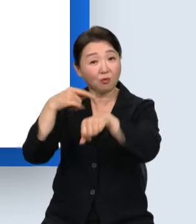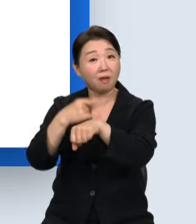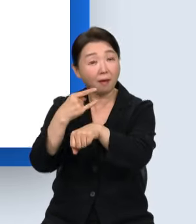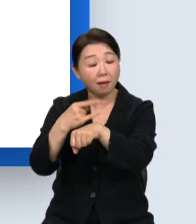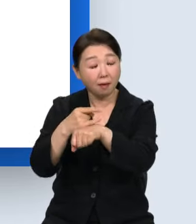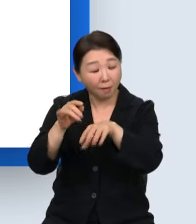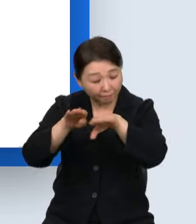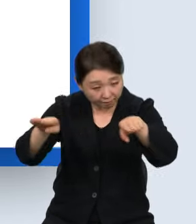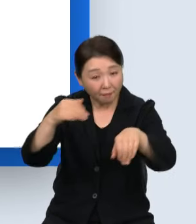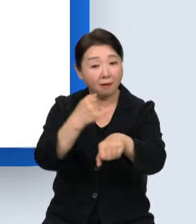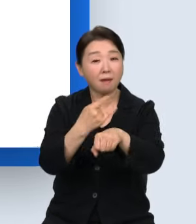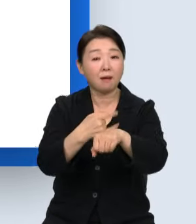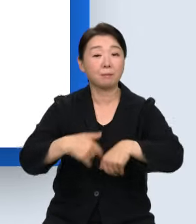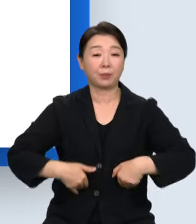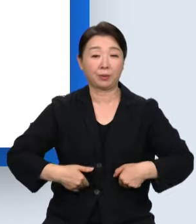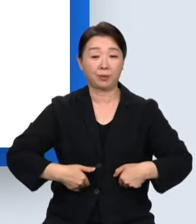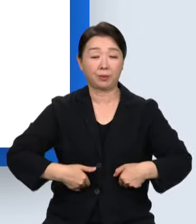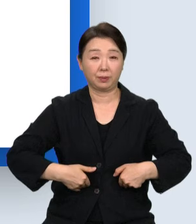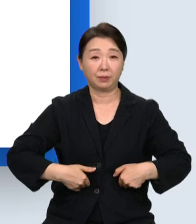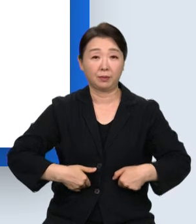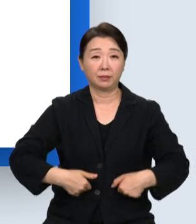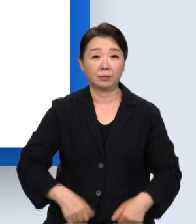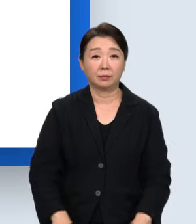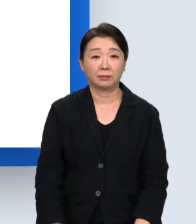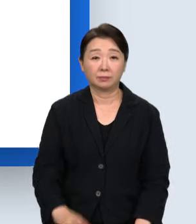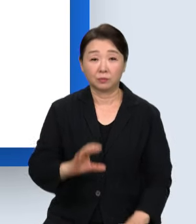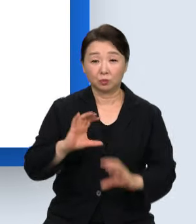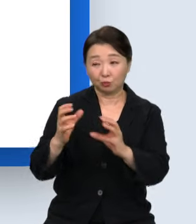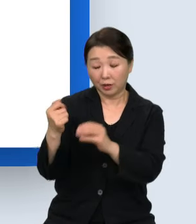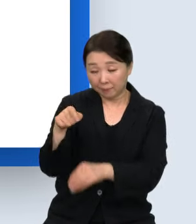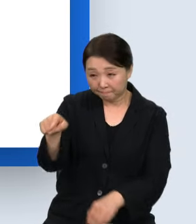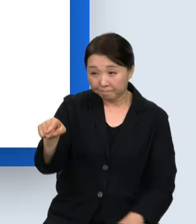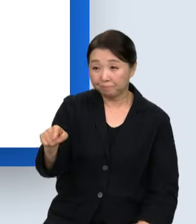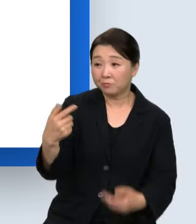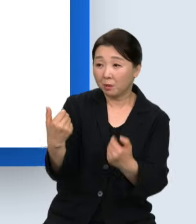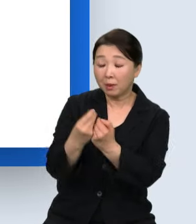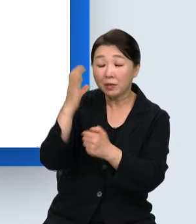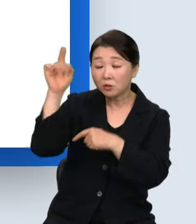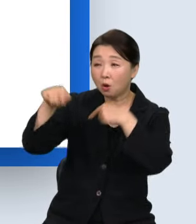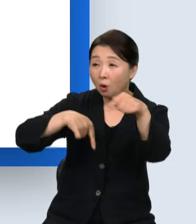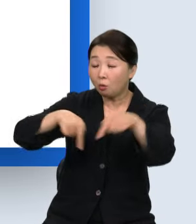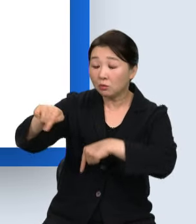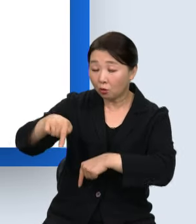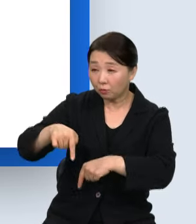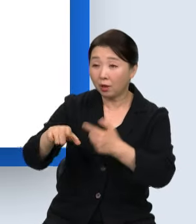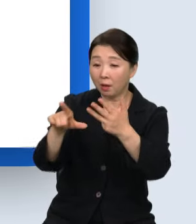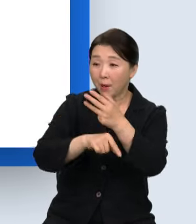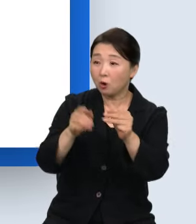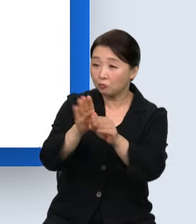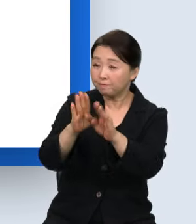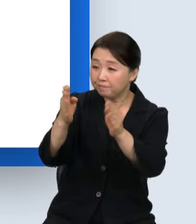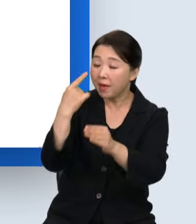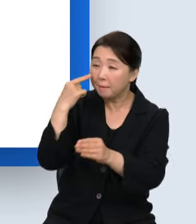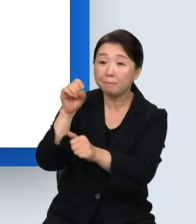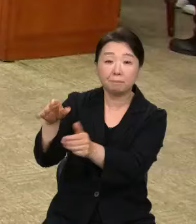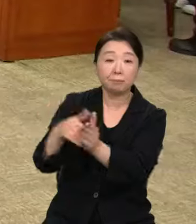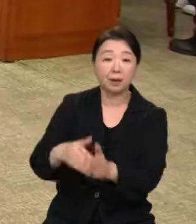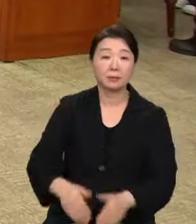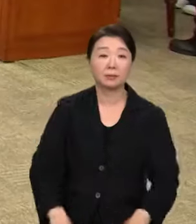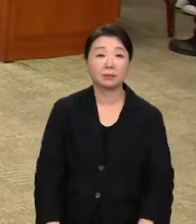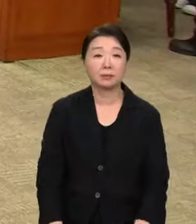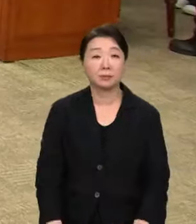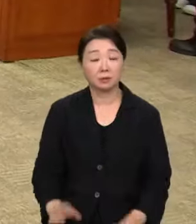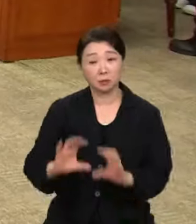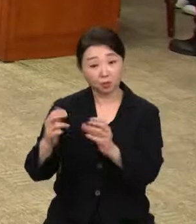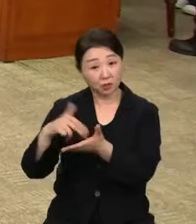공평하게 개최할 필요성이 있어 보인다며 국민의임을 향해 반대청원 청문회를 8월 주 개최하자고 했습니다